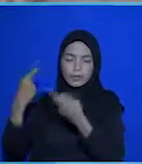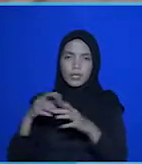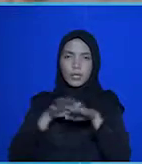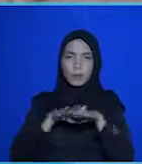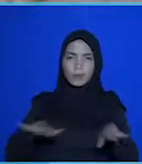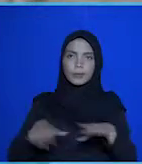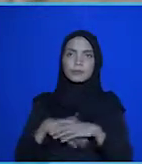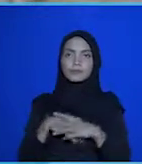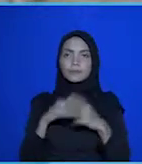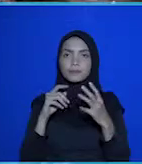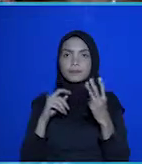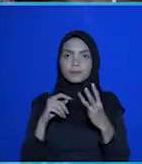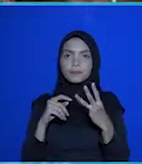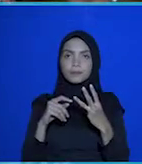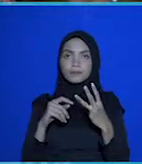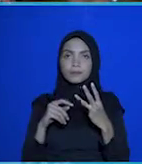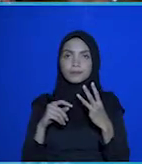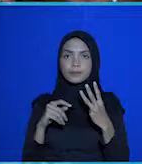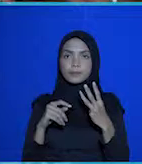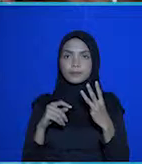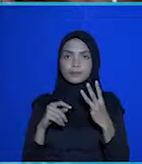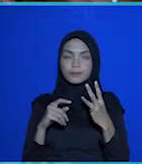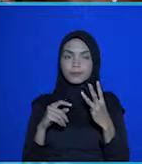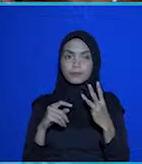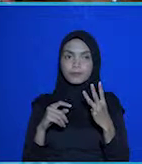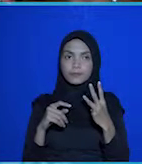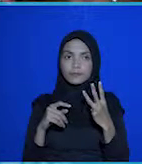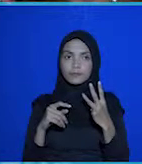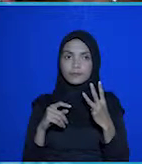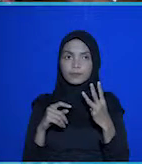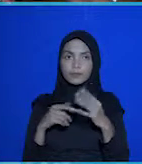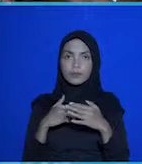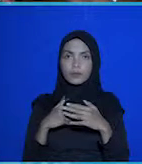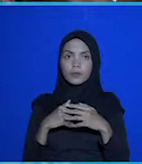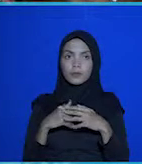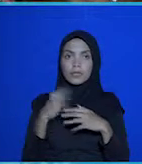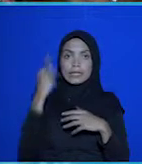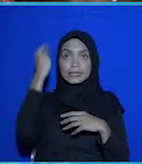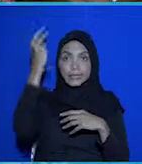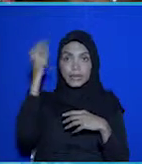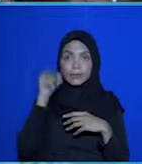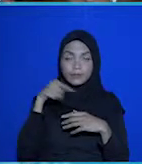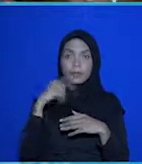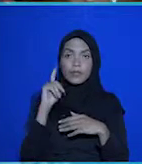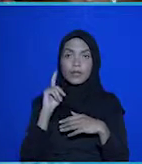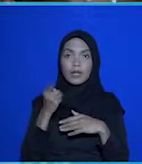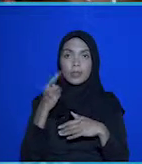sampai saat ini aman infrastruktur. Yang ketiga adalah bahwa dalam proses